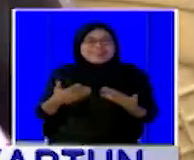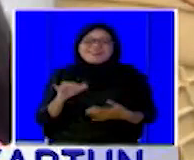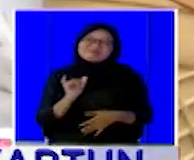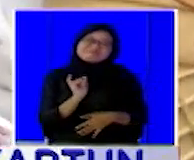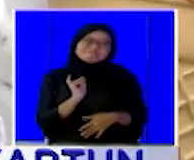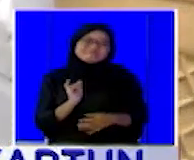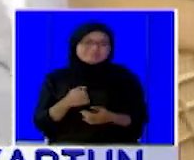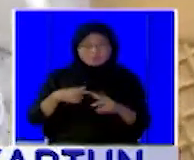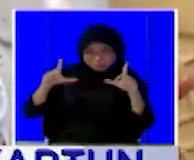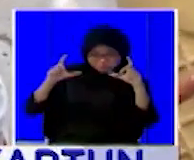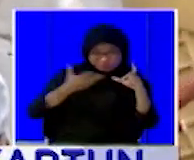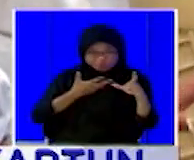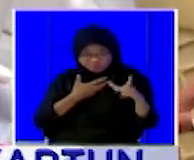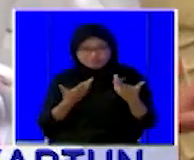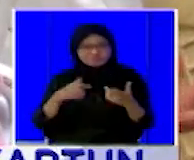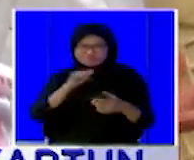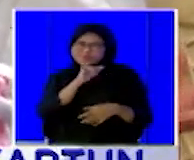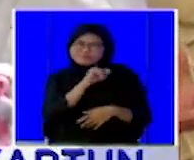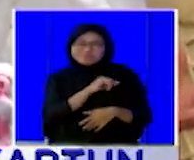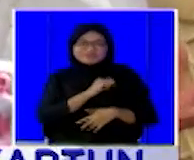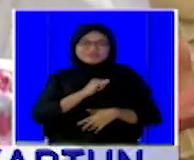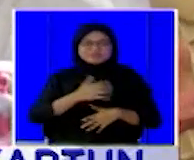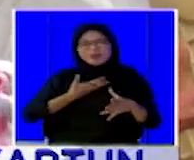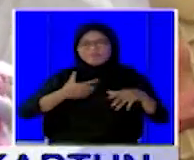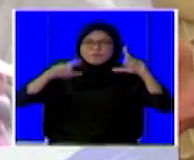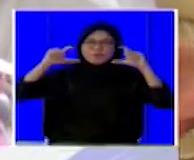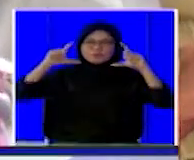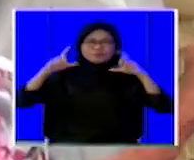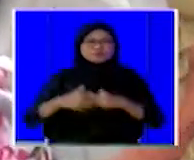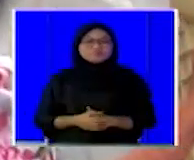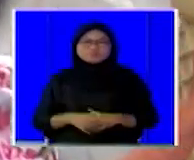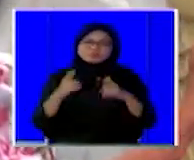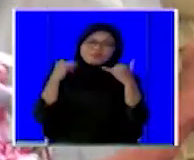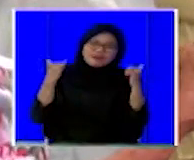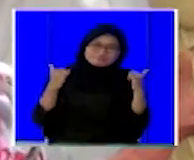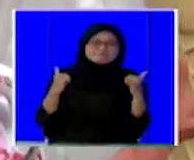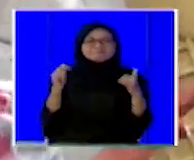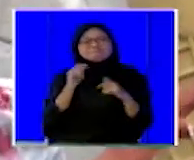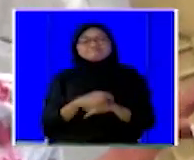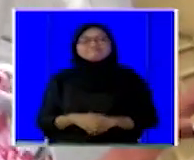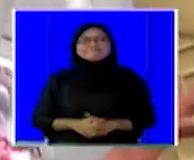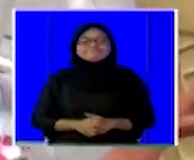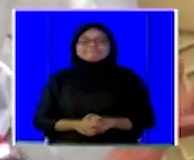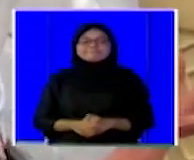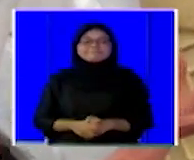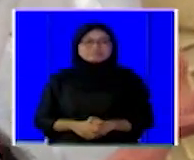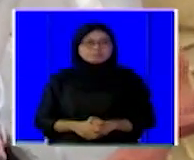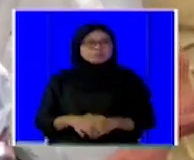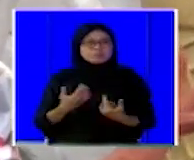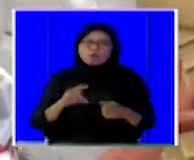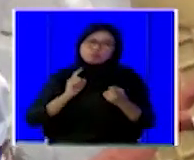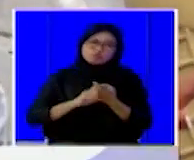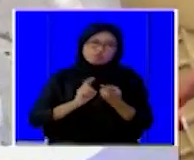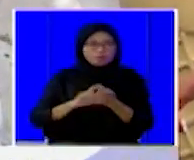Nanti foto-foto atau gimana? Iya. Terus bermain? Iya, bermain sama adik saya, terus sama teman-temannya saya